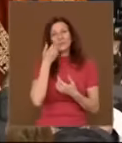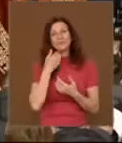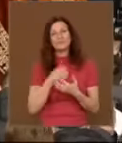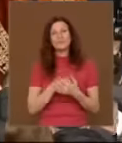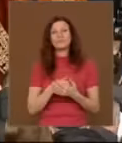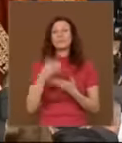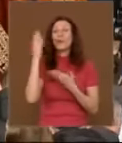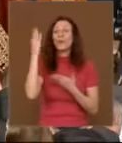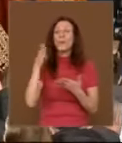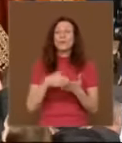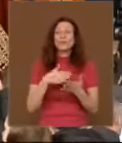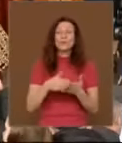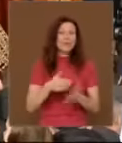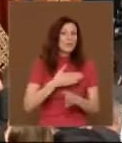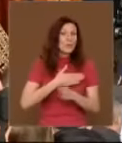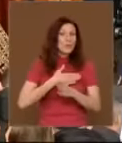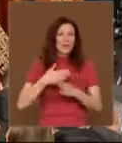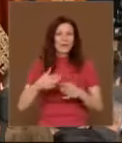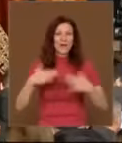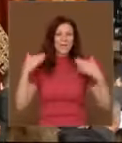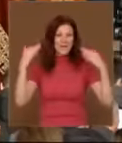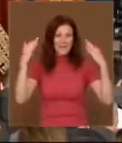Богослужението продължава с велика ектения.